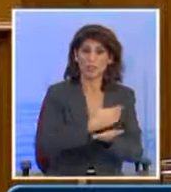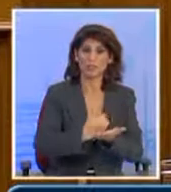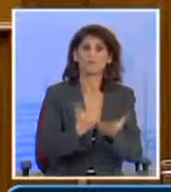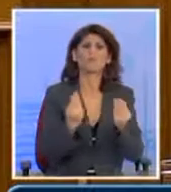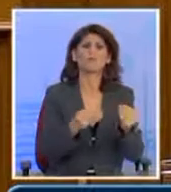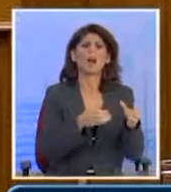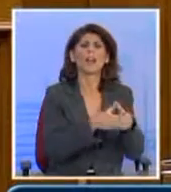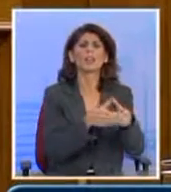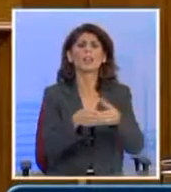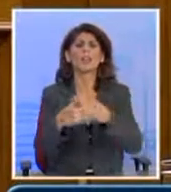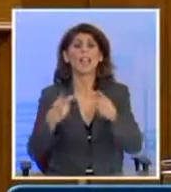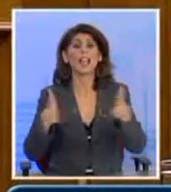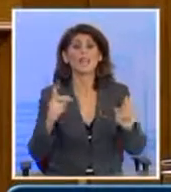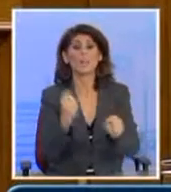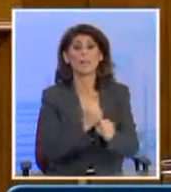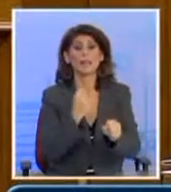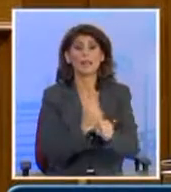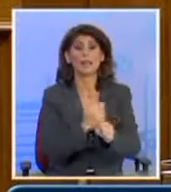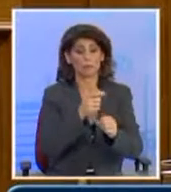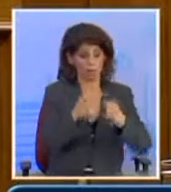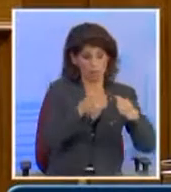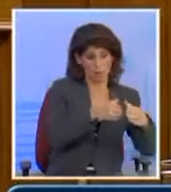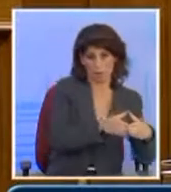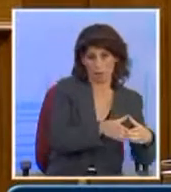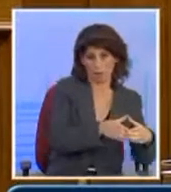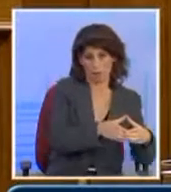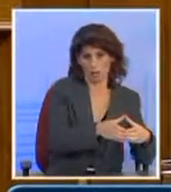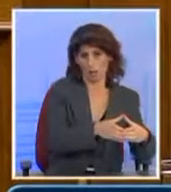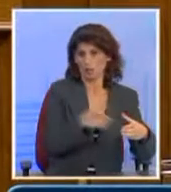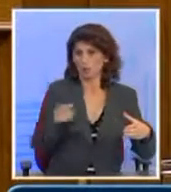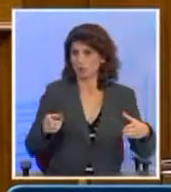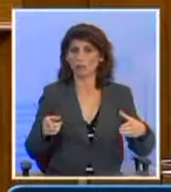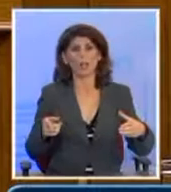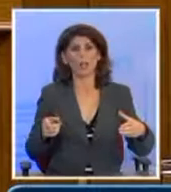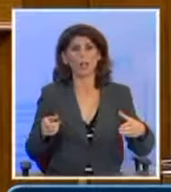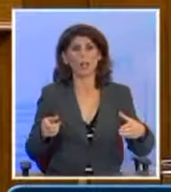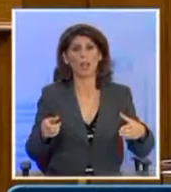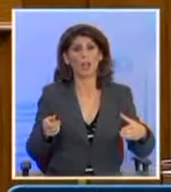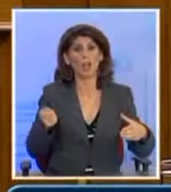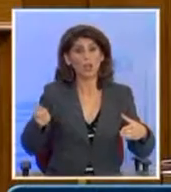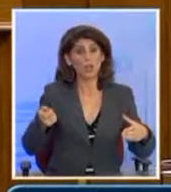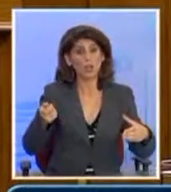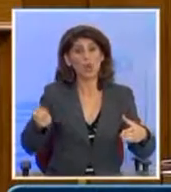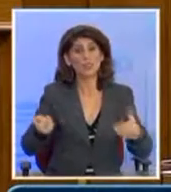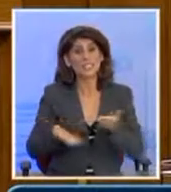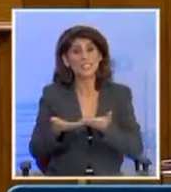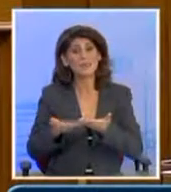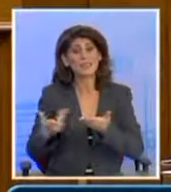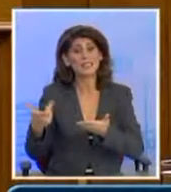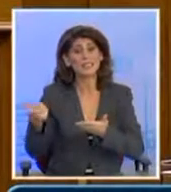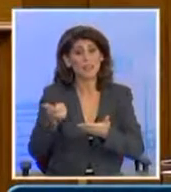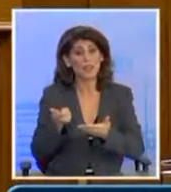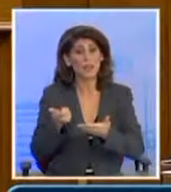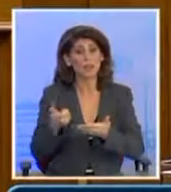διαφόρων κατηγοριών ελεύθερων επαγγελματιών από τη μια μεριά και τις δόσεις για την εξυπηρέτηση δανείων που έχουν λάβει από τις τράπεζες.